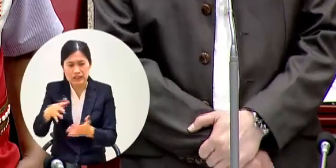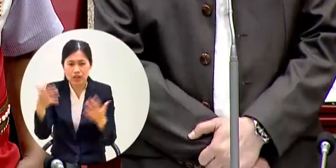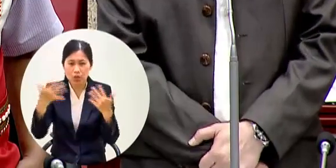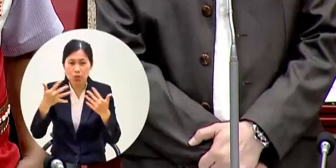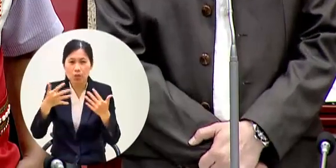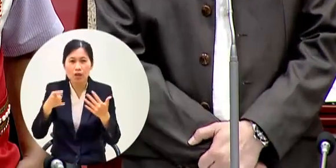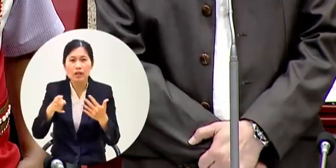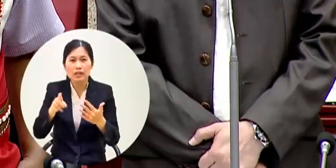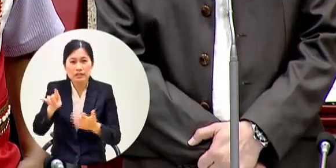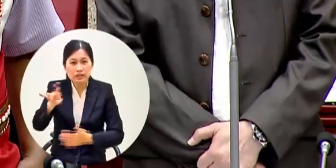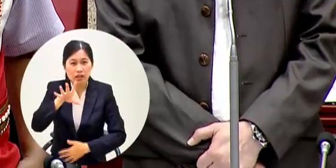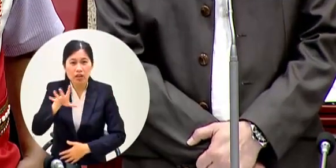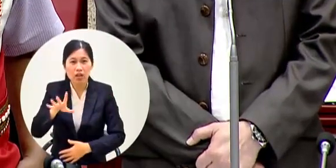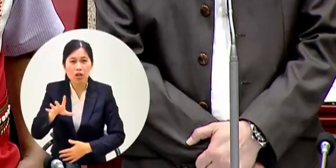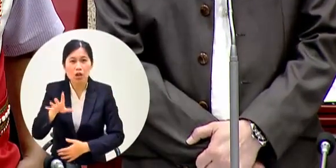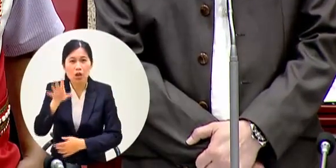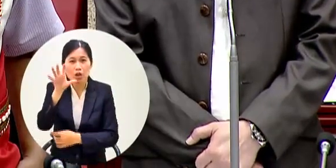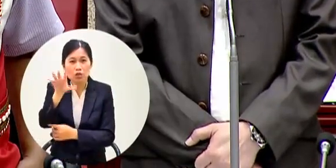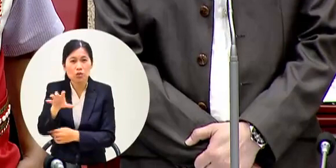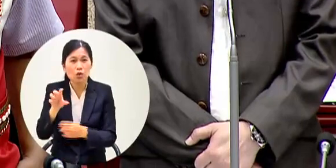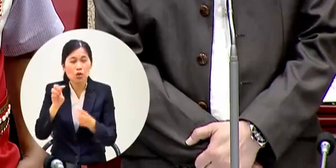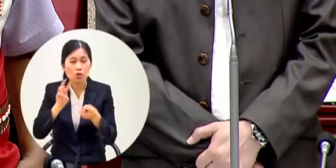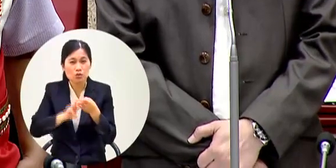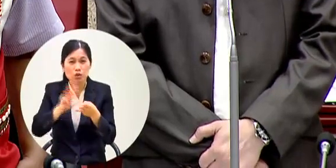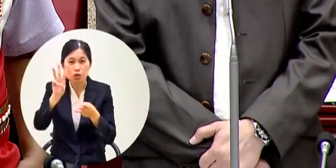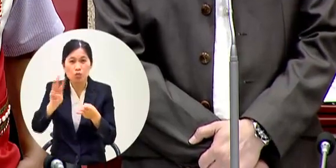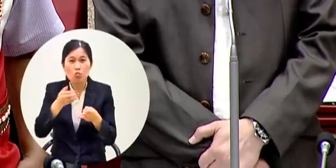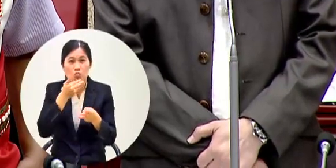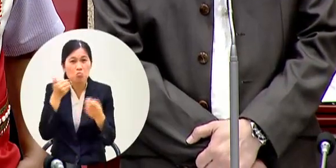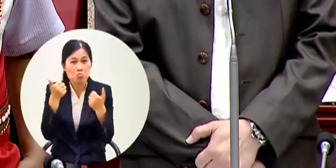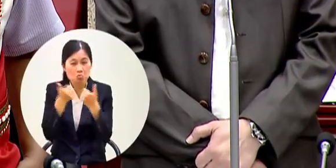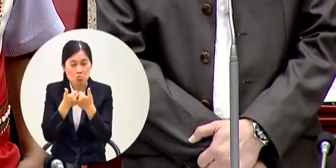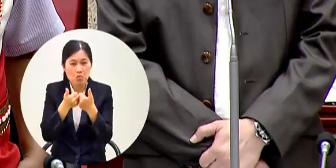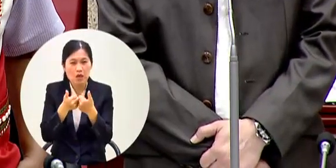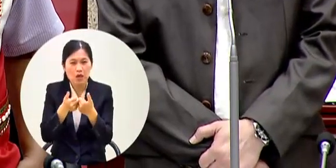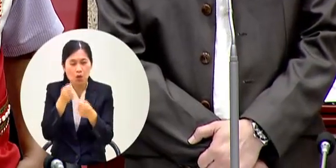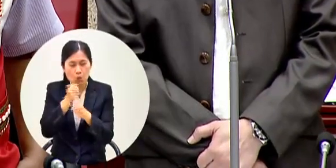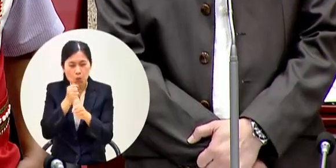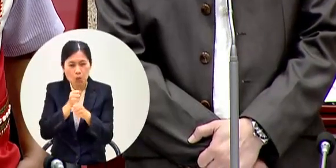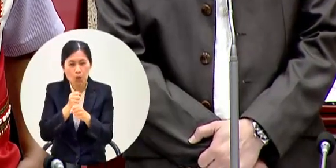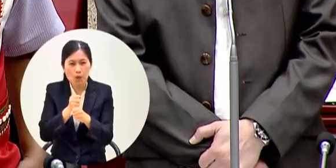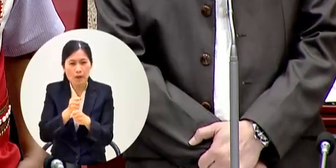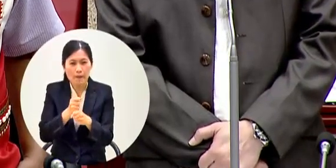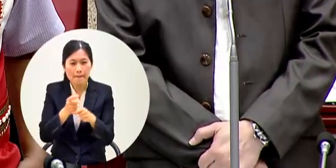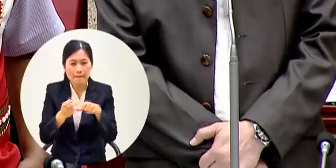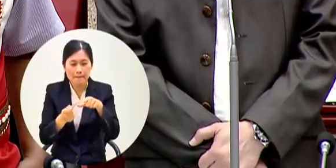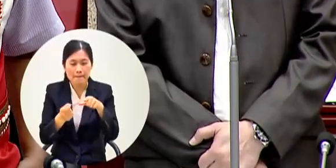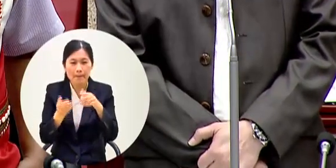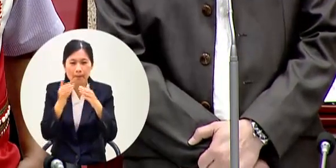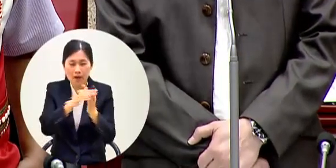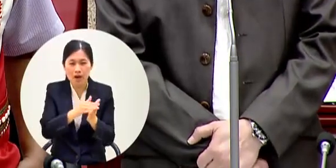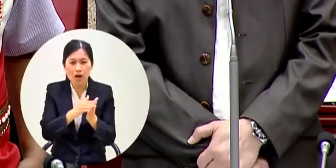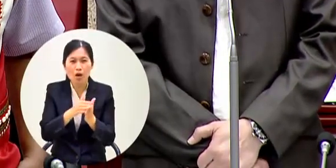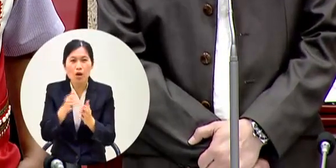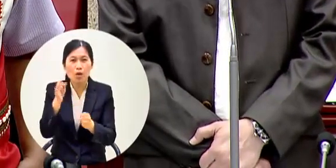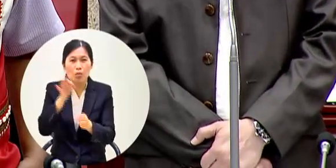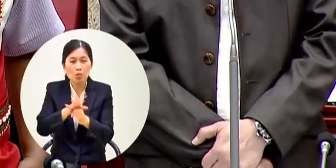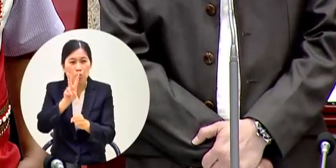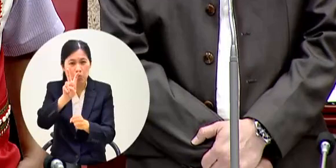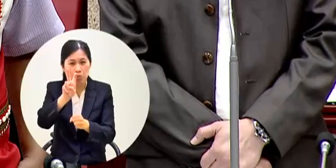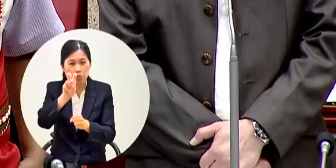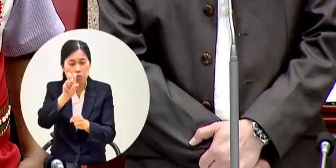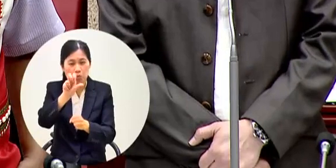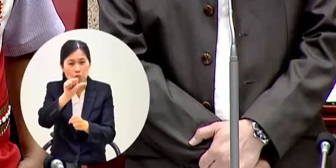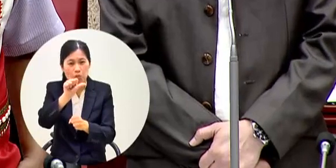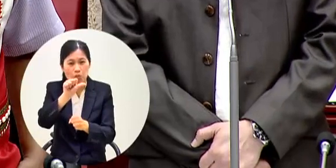关上方便上的作业。然后再来是关于就是灌溉区域上的一个问题，这部分可以